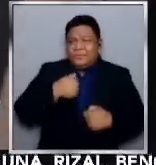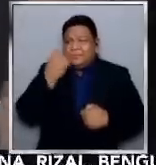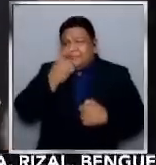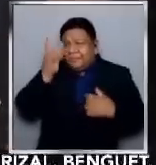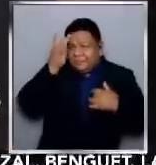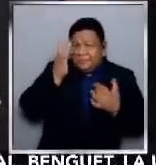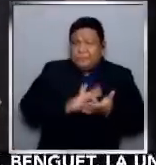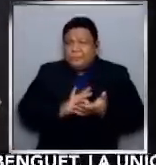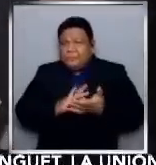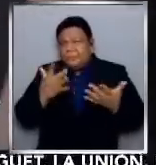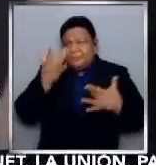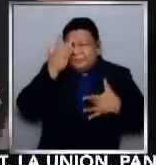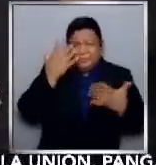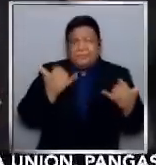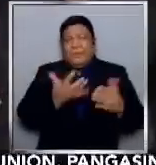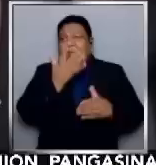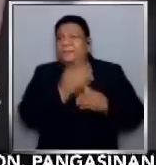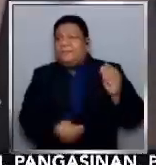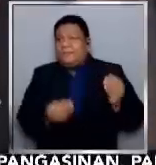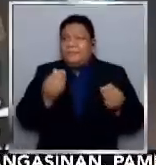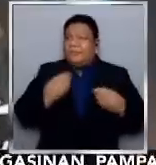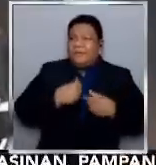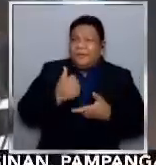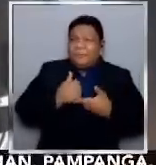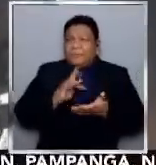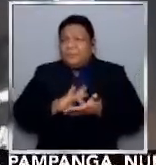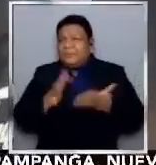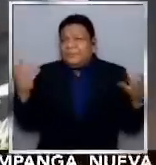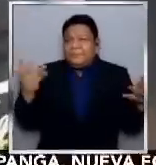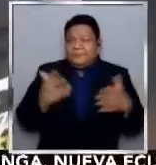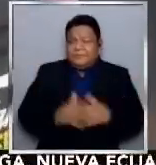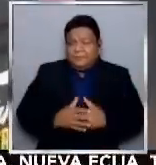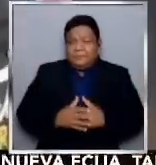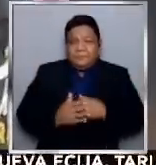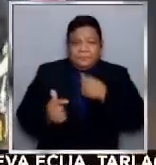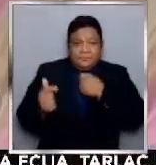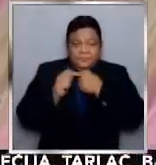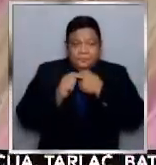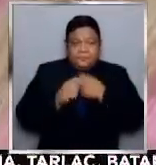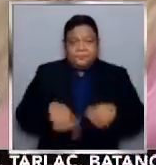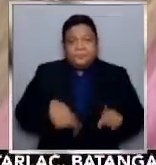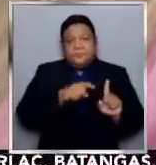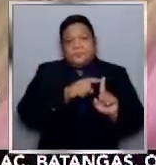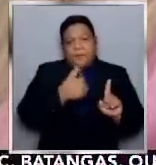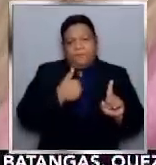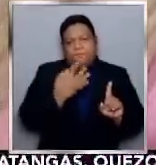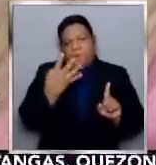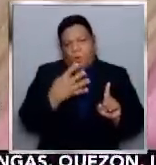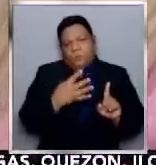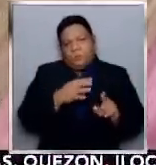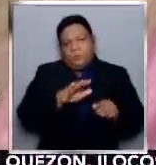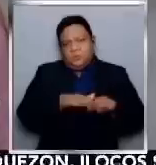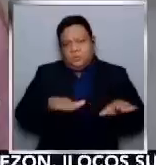siya. Wala nang magbibigay sa akin ng maintenance. Apat na anak ang naulila ni Alvin. Palaisipan sa kinakasama nito kung bakit